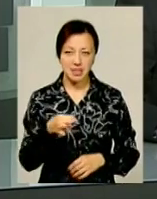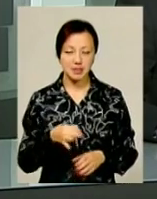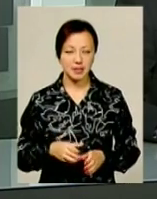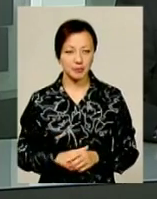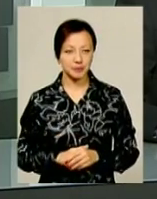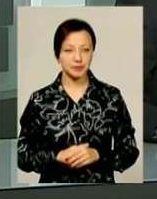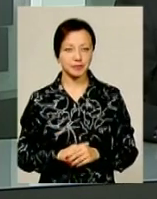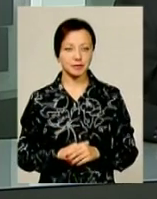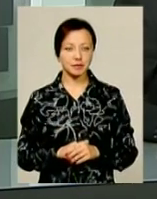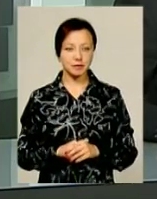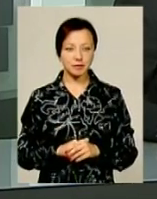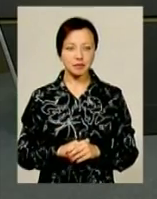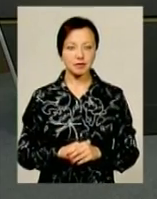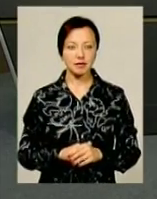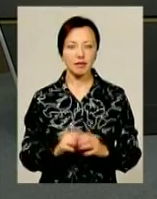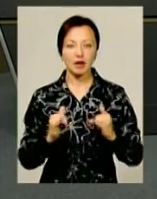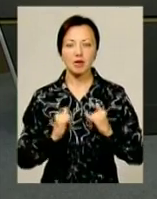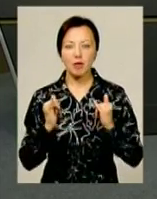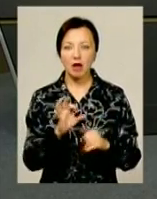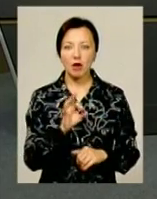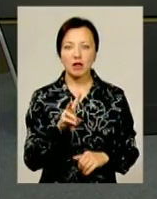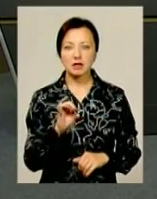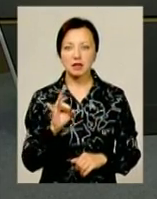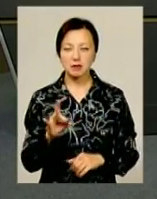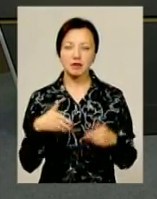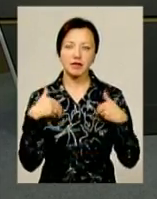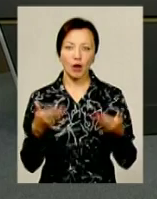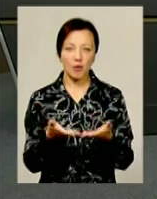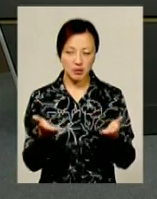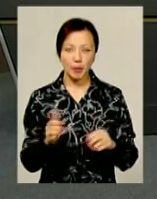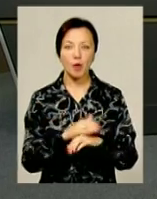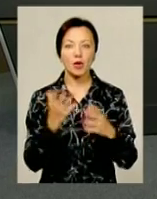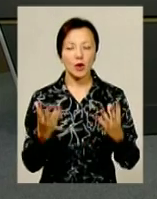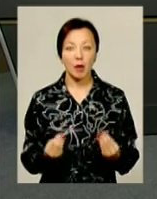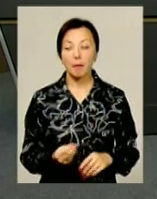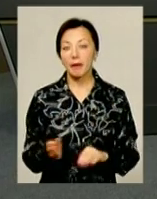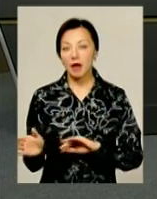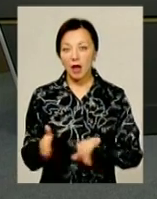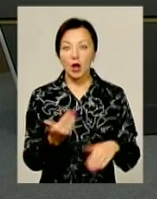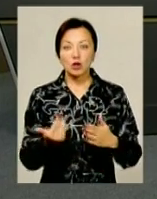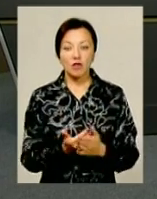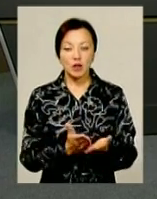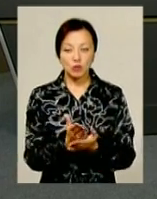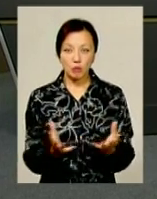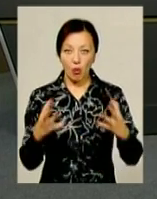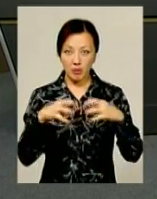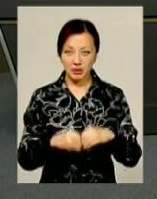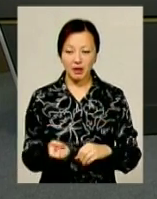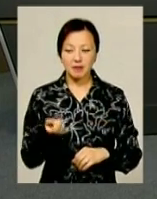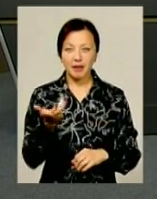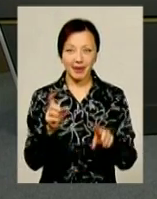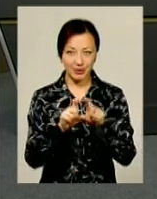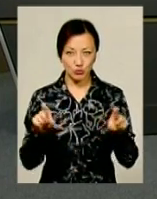Олександром Садов'юком. Пане Олександре, вітаю вас. Доброго дня. Отже, нова служба об'єднала у собі декілька структур, які